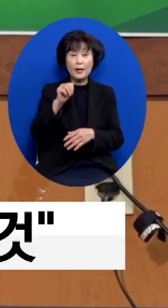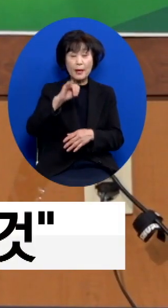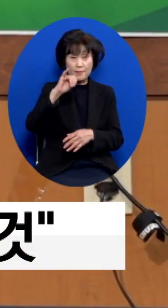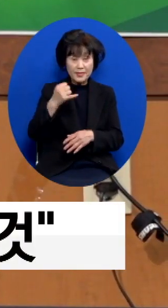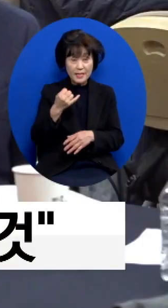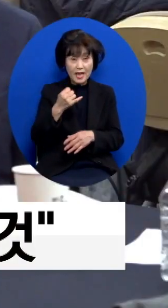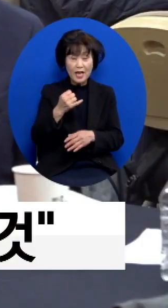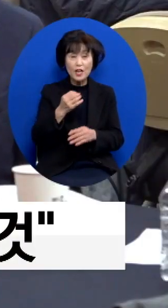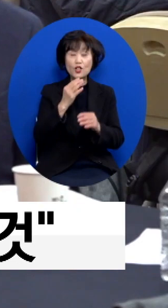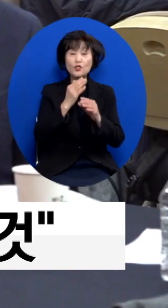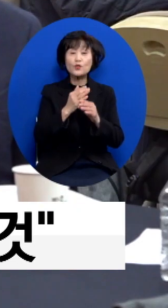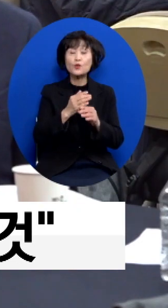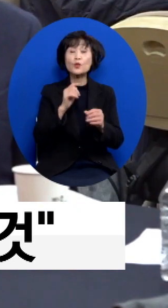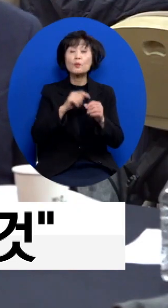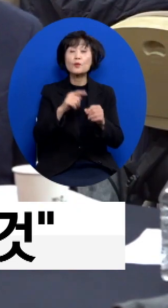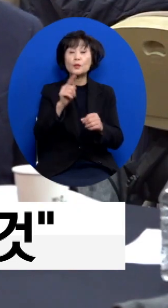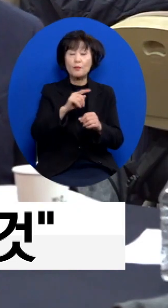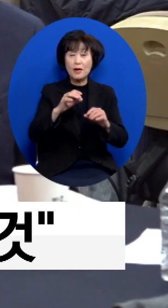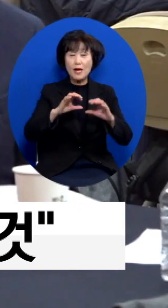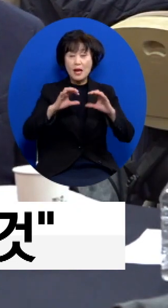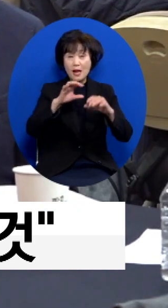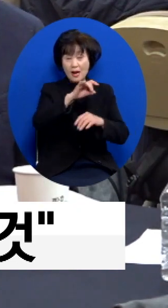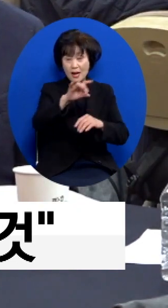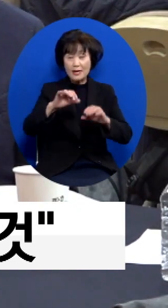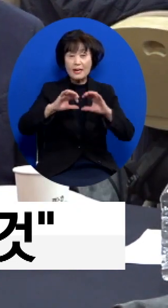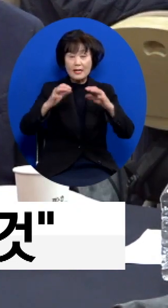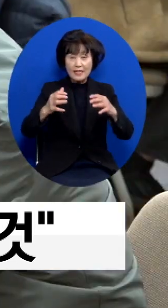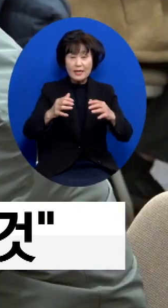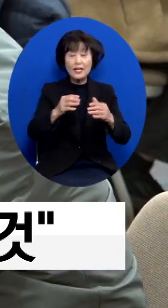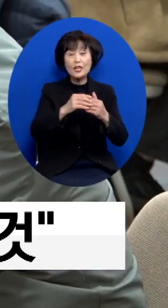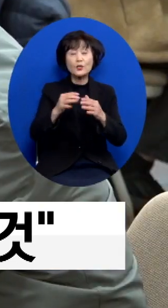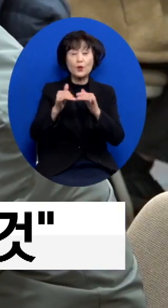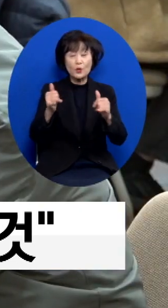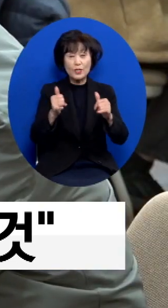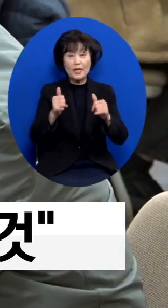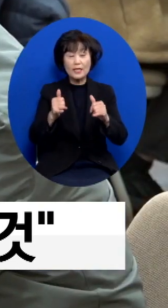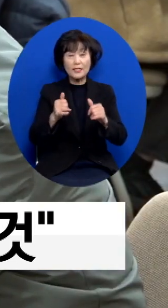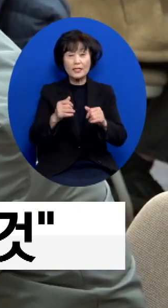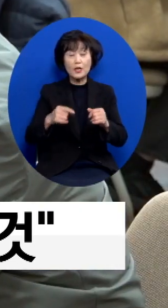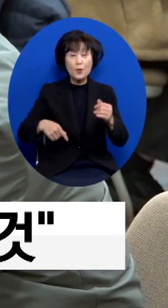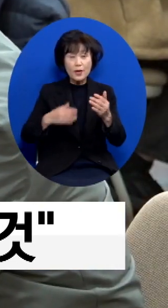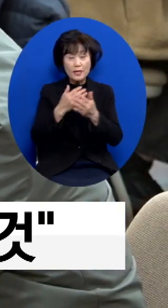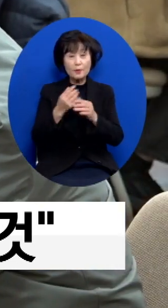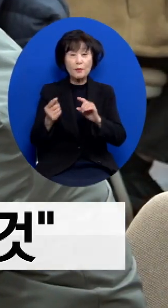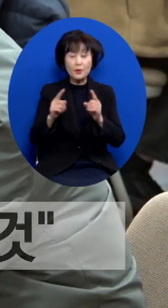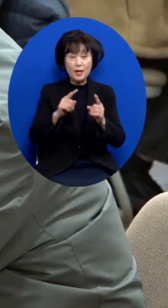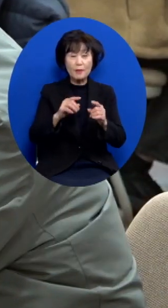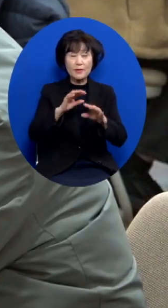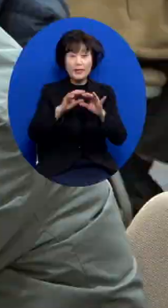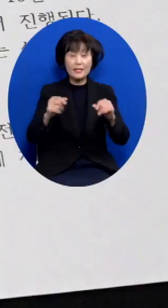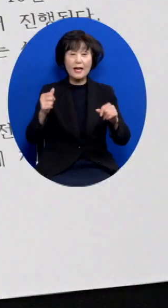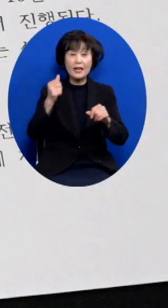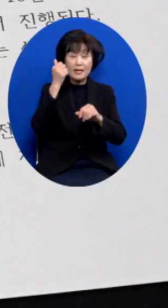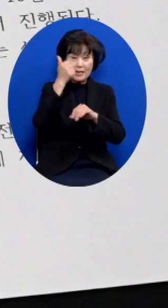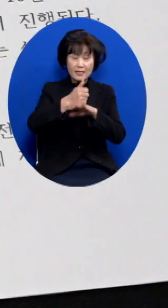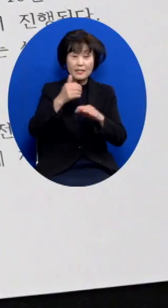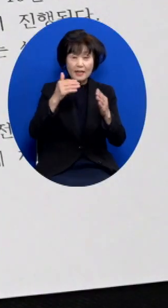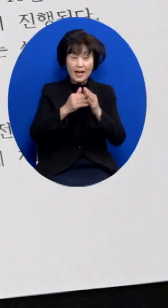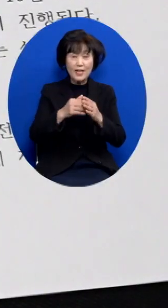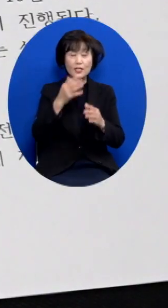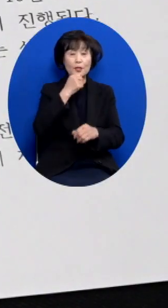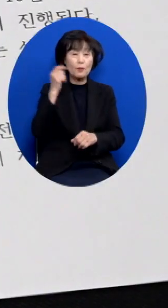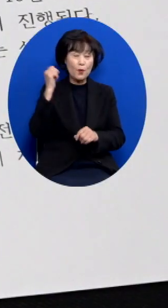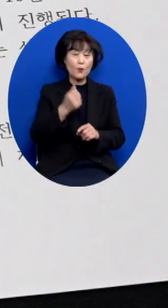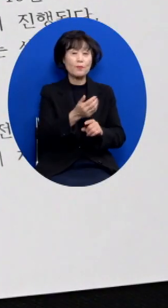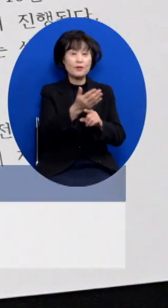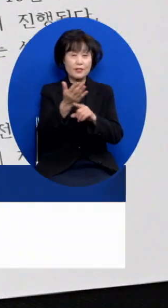사역은 각 나라 지도자들을 변화시키는 것이라며 건강이 허락되는 한 땅끝까지 복음을 전하고 싶다고 소망했습니다